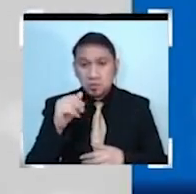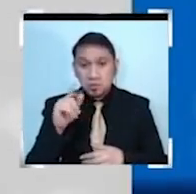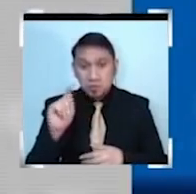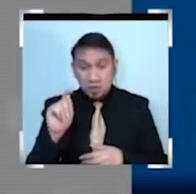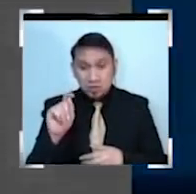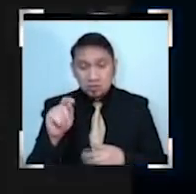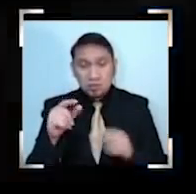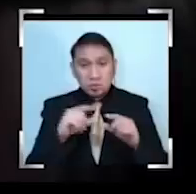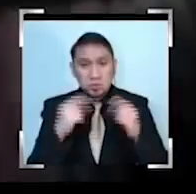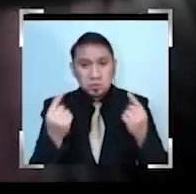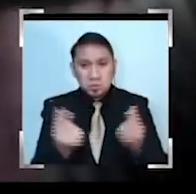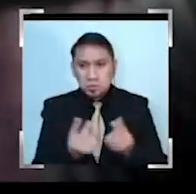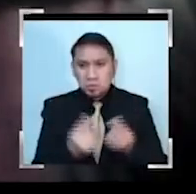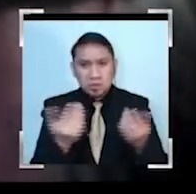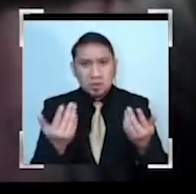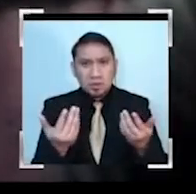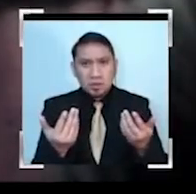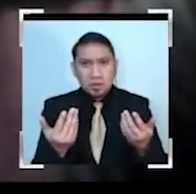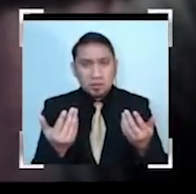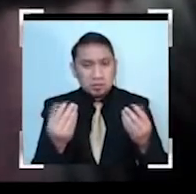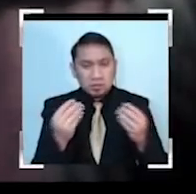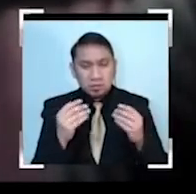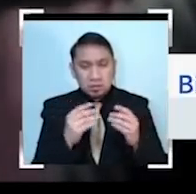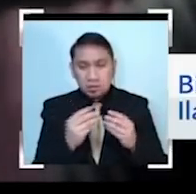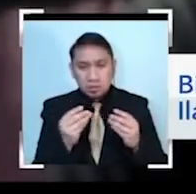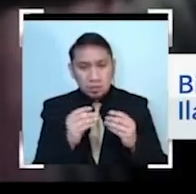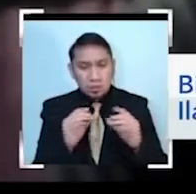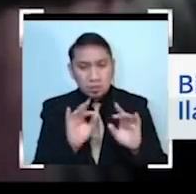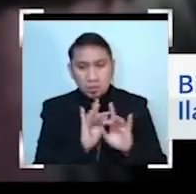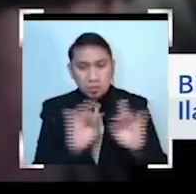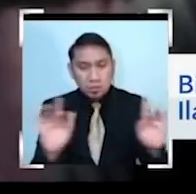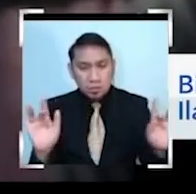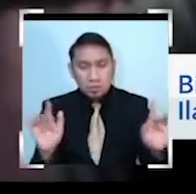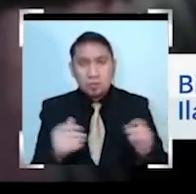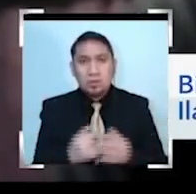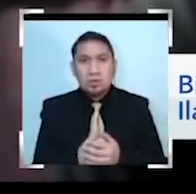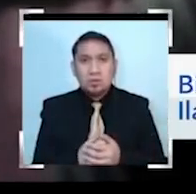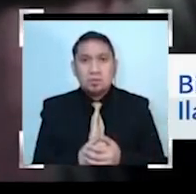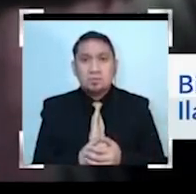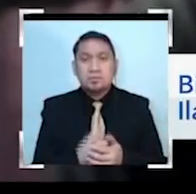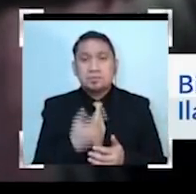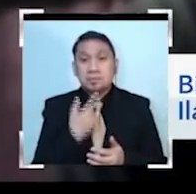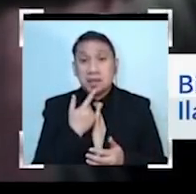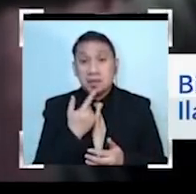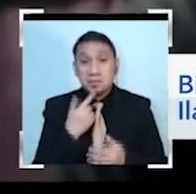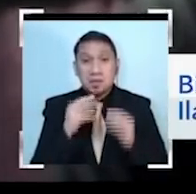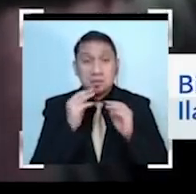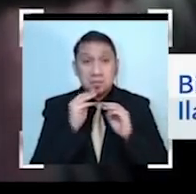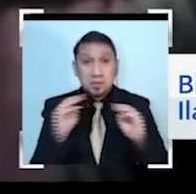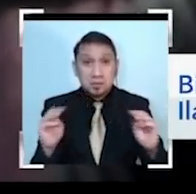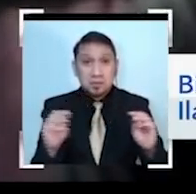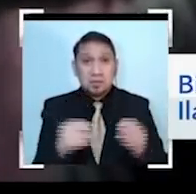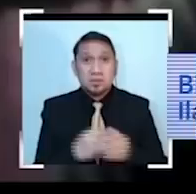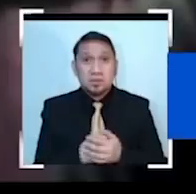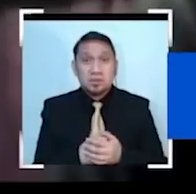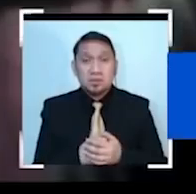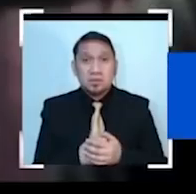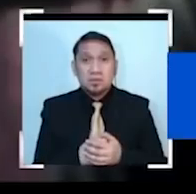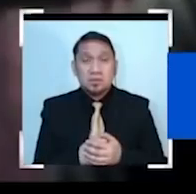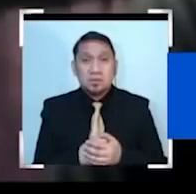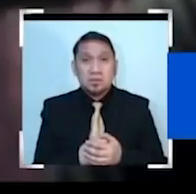pang nag-invest. Message ko sa akin, senior agent namin, sabi ko niya, fake daw,